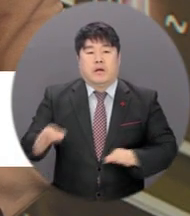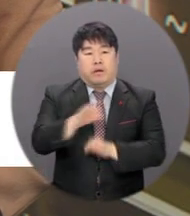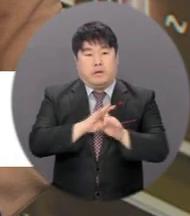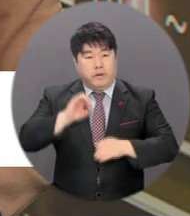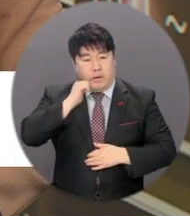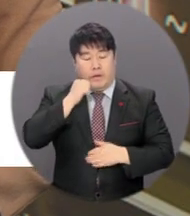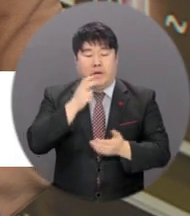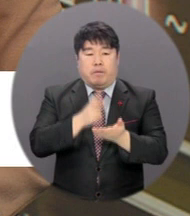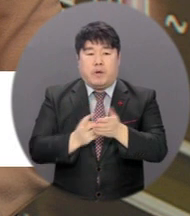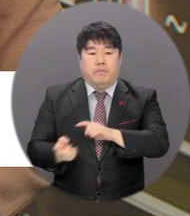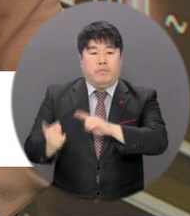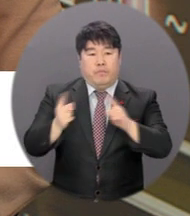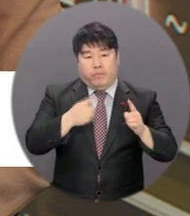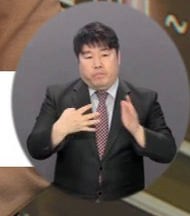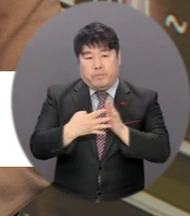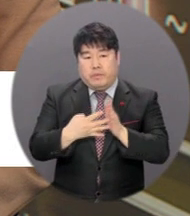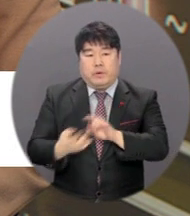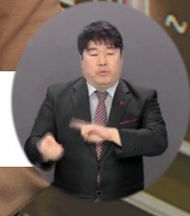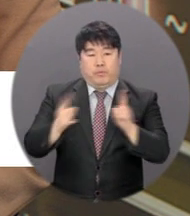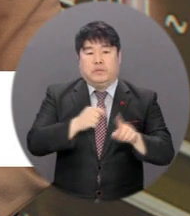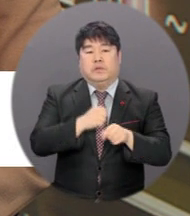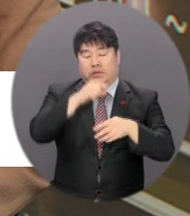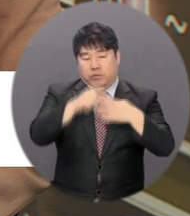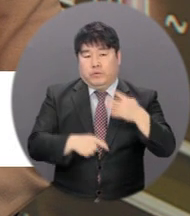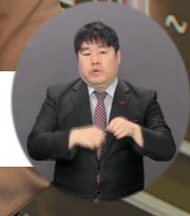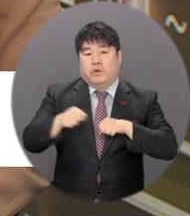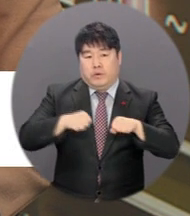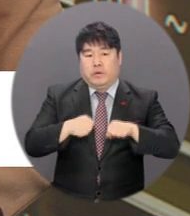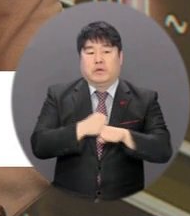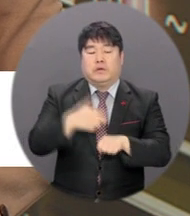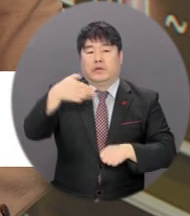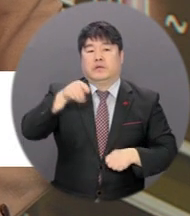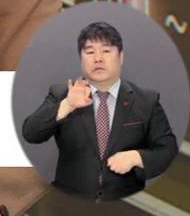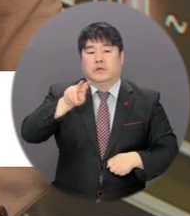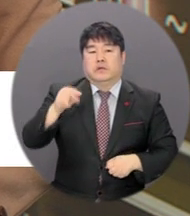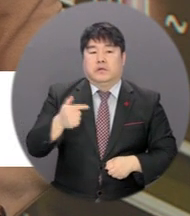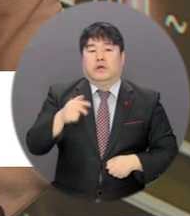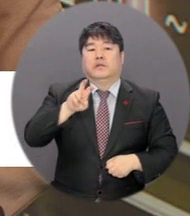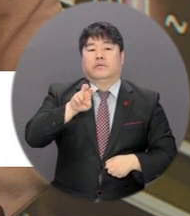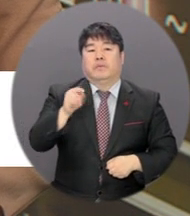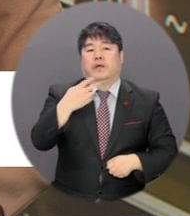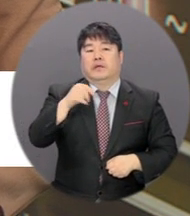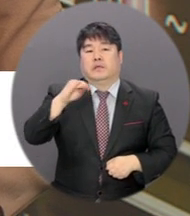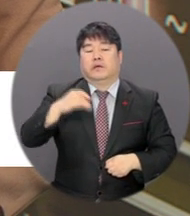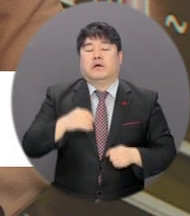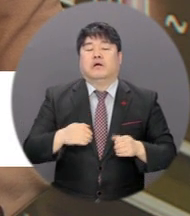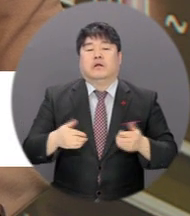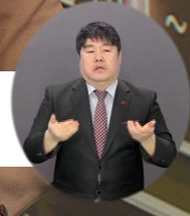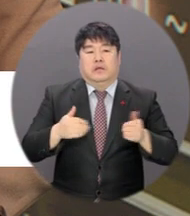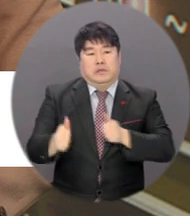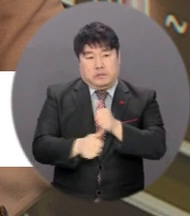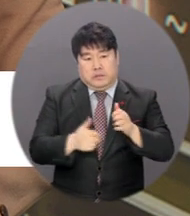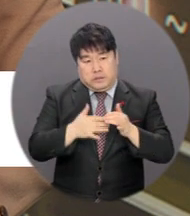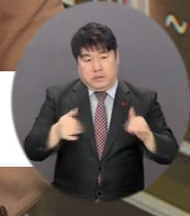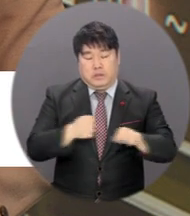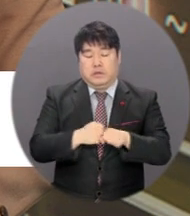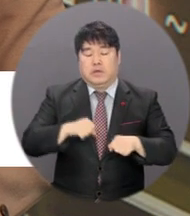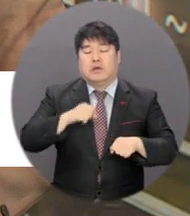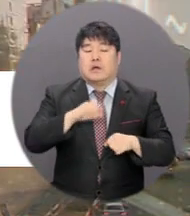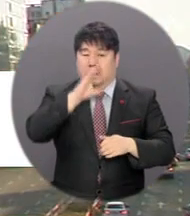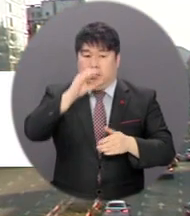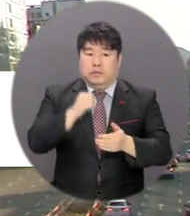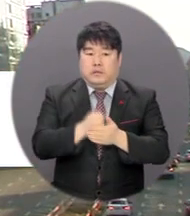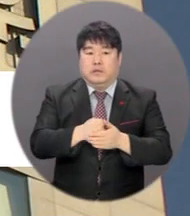경영난으로 법인 회생 절차를 밟고 있는 청년 메디컬 그룹의 임직원들이 정상적인 절차가 진행될 수 있도록